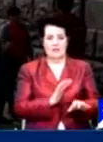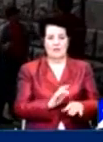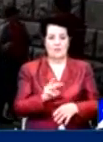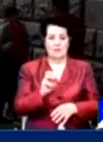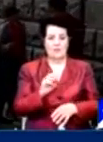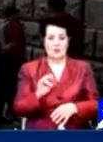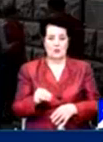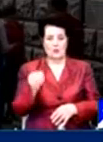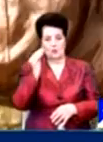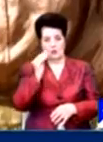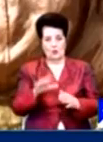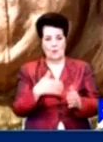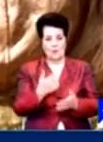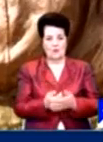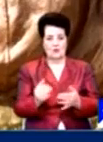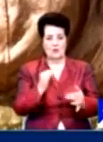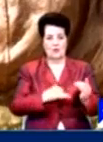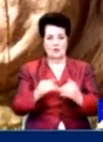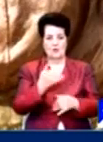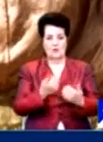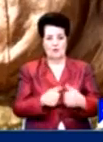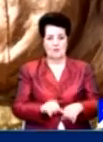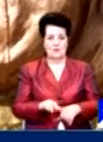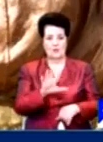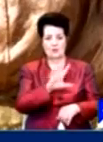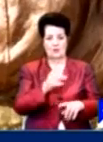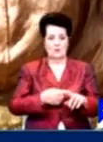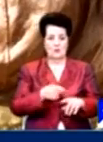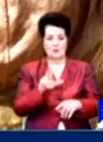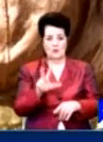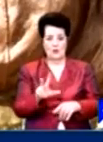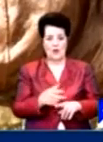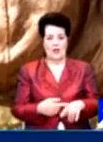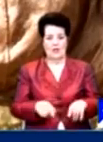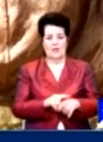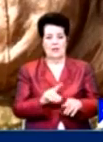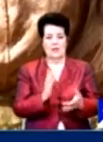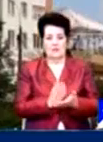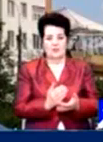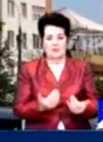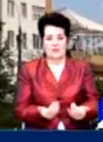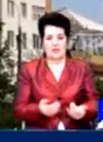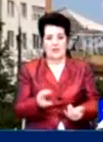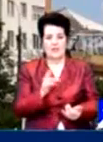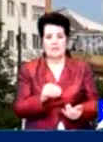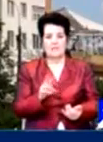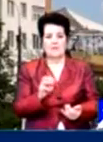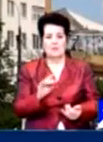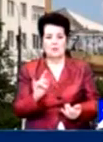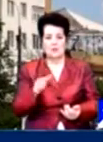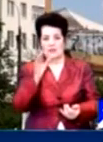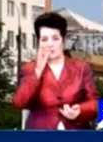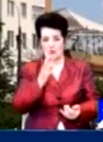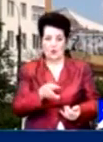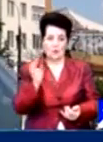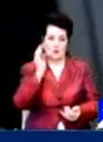misiunii, dar și scopul principal al negocierilor în formatul 5+2. Cu pași mici, dar avansăm pe această dimensiune. Ne dorim ca Chișinăul